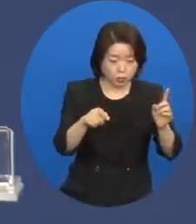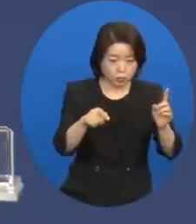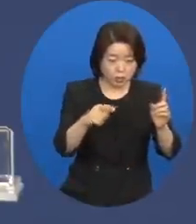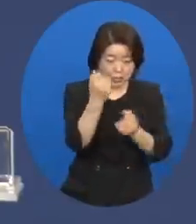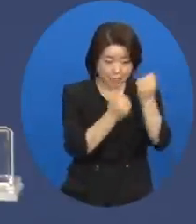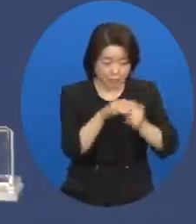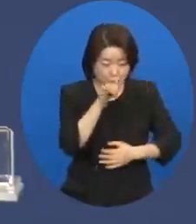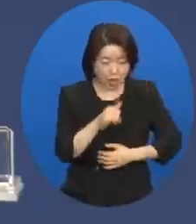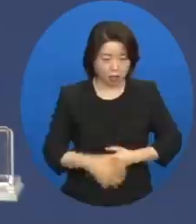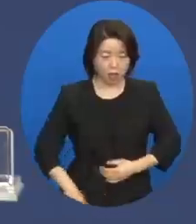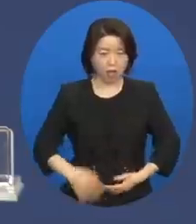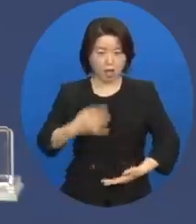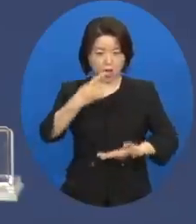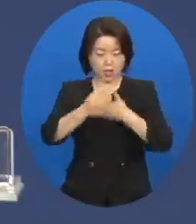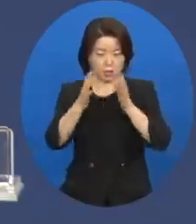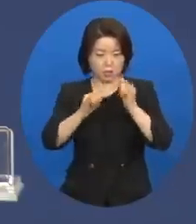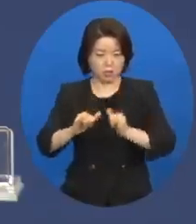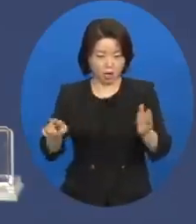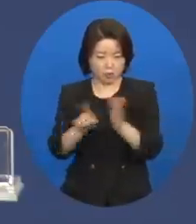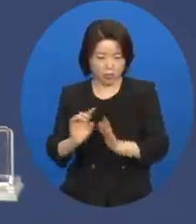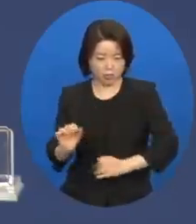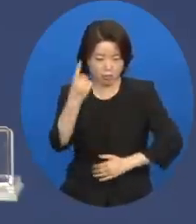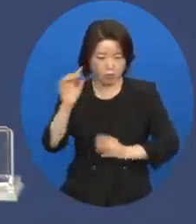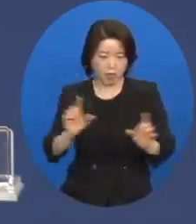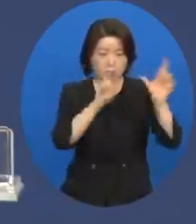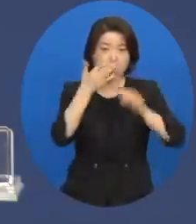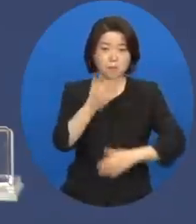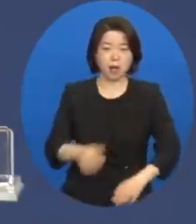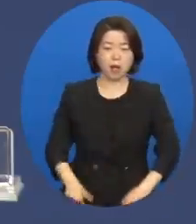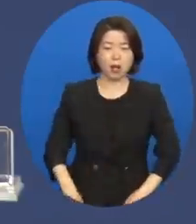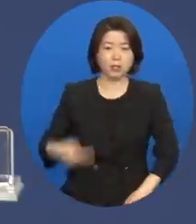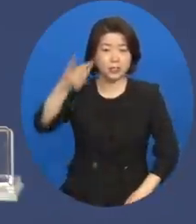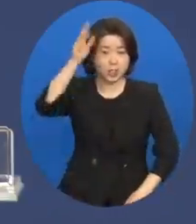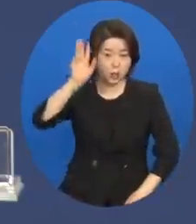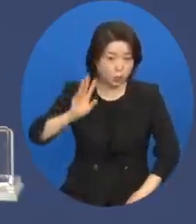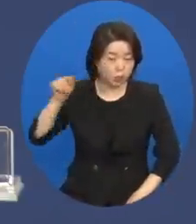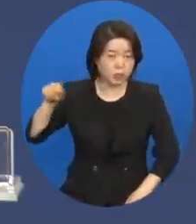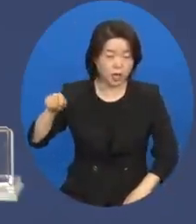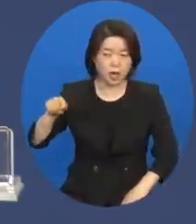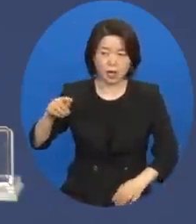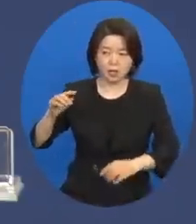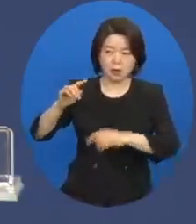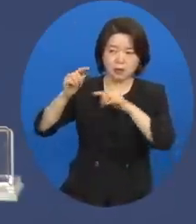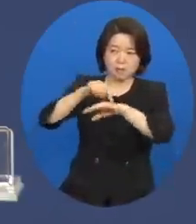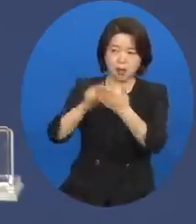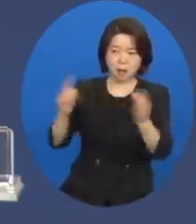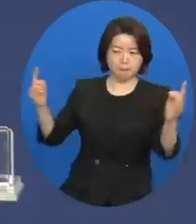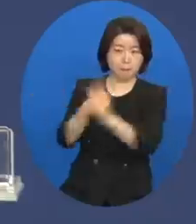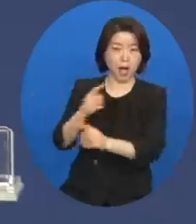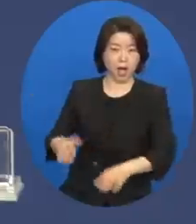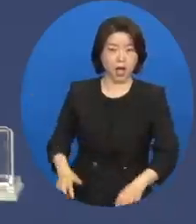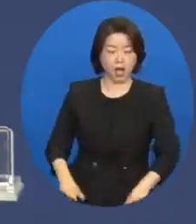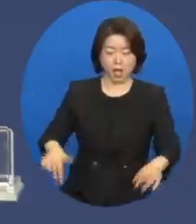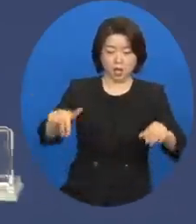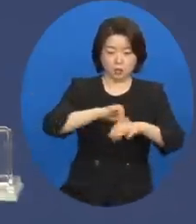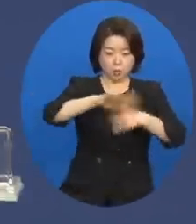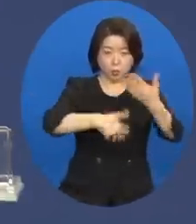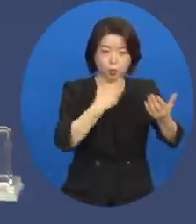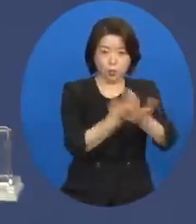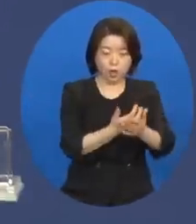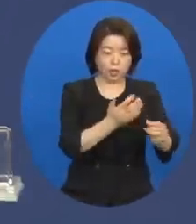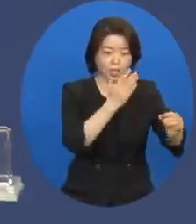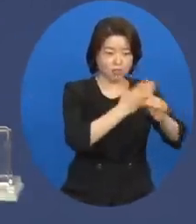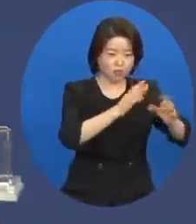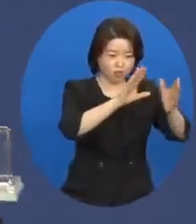의인은 믿음으로 말미암아 살리란 이게 요한 웨슬레를 뒤집었어요. 그리고 종교개혁이 중세의 세상을 다